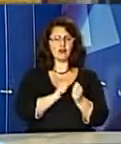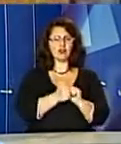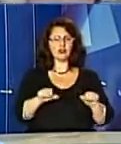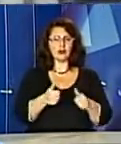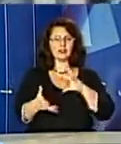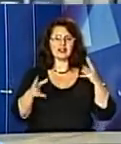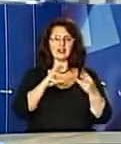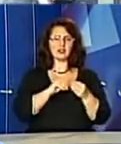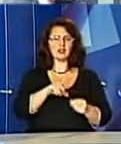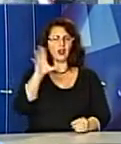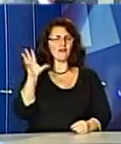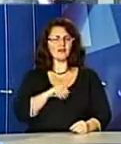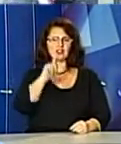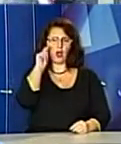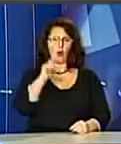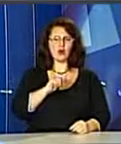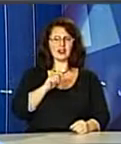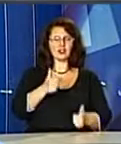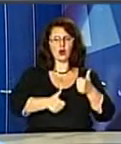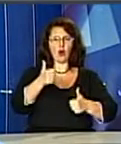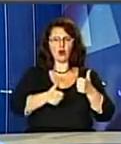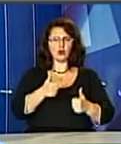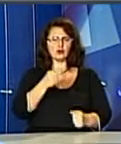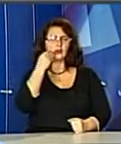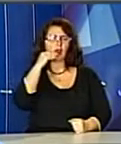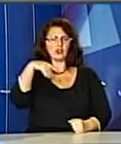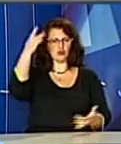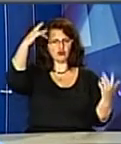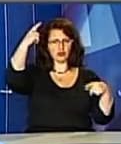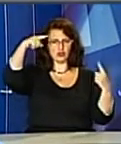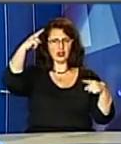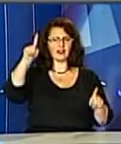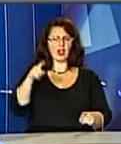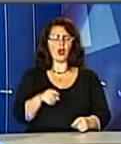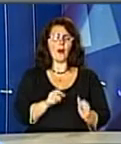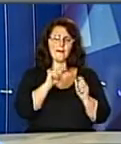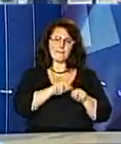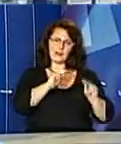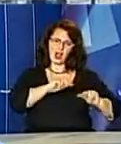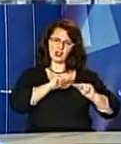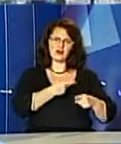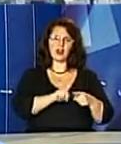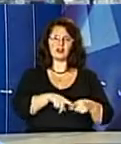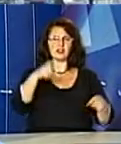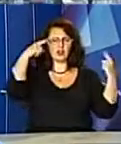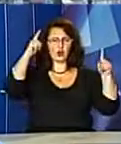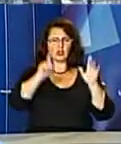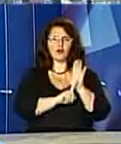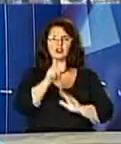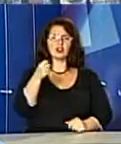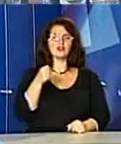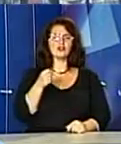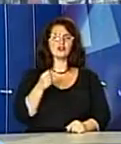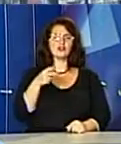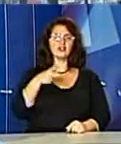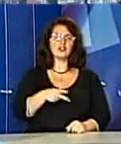результатами всеукраїнського конкурсу на найкращу концептуальну ідею. Над проектом працювали з 2011 року. Нагадаю,